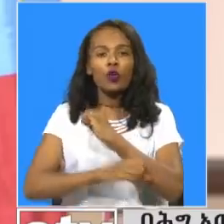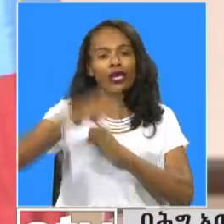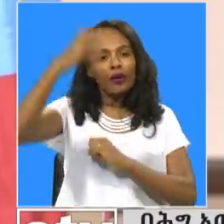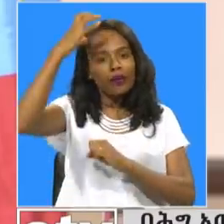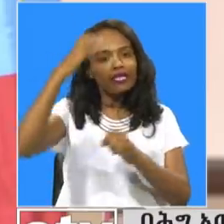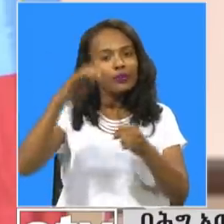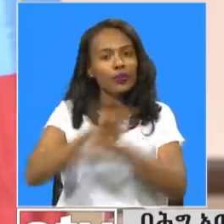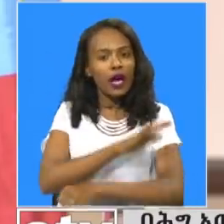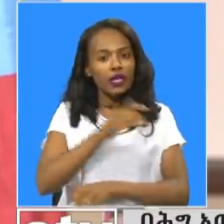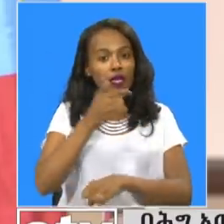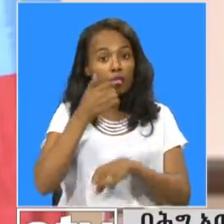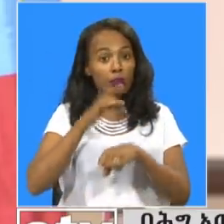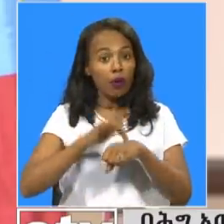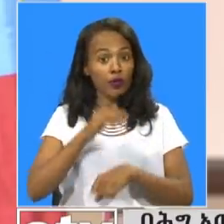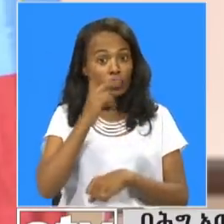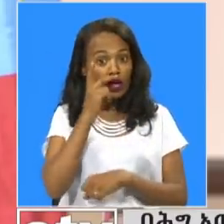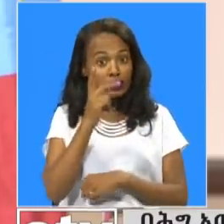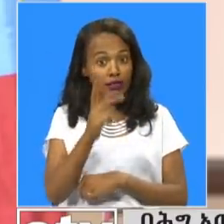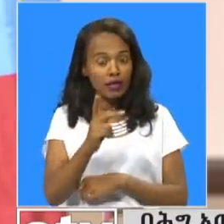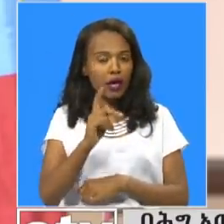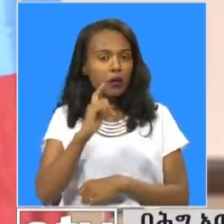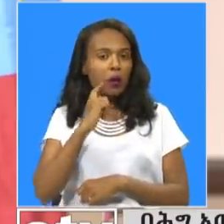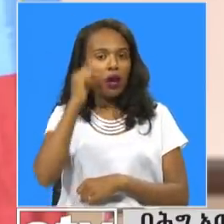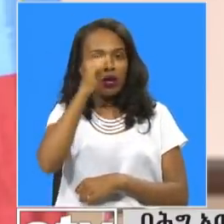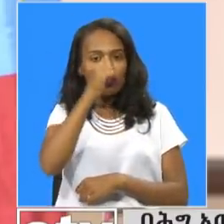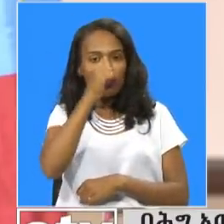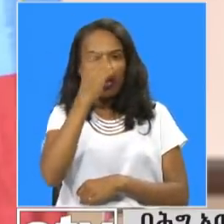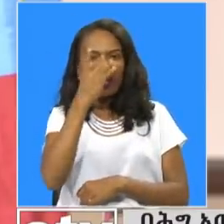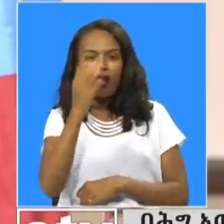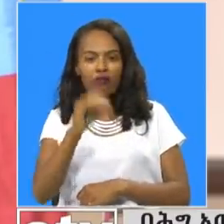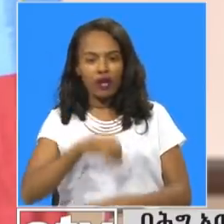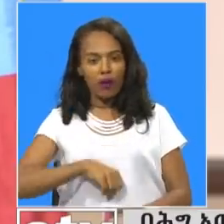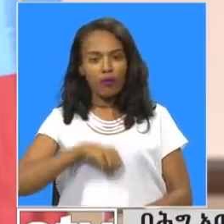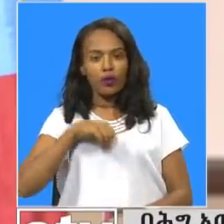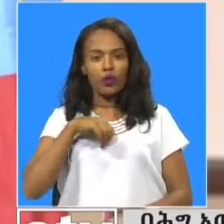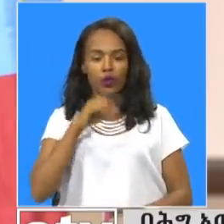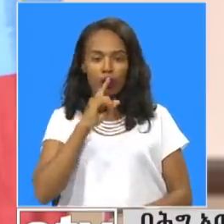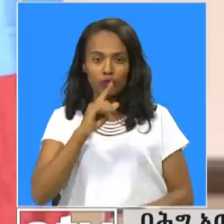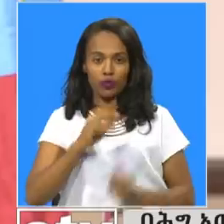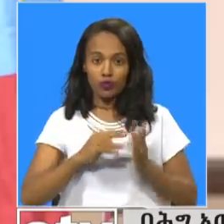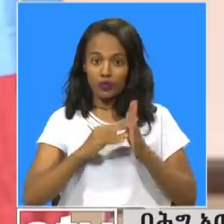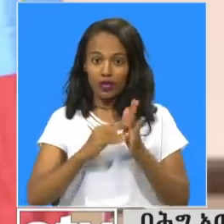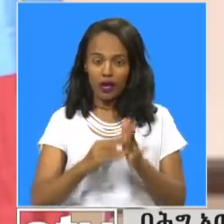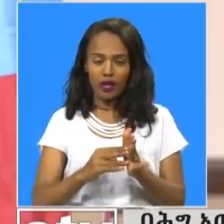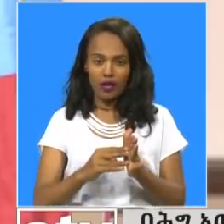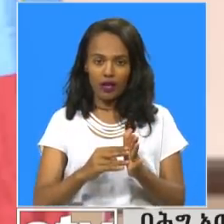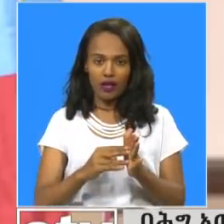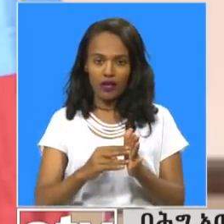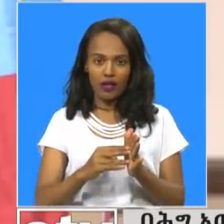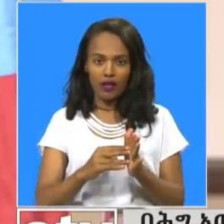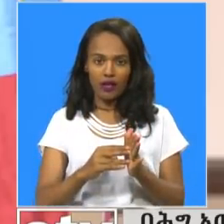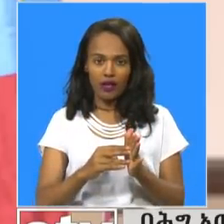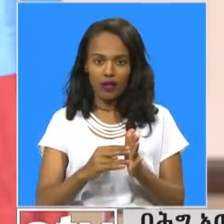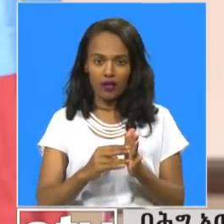ብቃት የሚባሉት ላይ ደግሞ ሲታይ እንኳን ለኢትዮጵያ ለአፍሪካም ኩራት ነው። ለምሳሌ